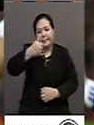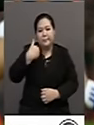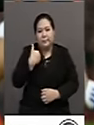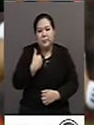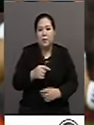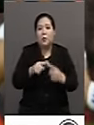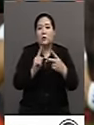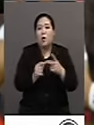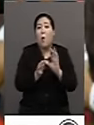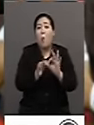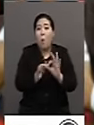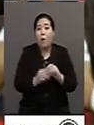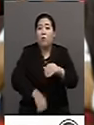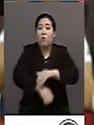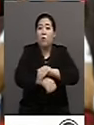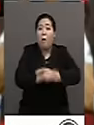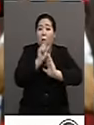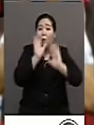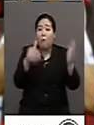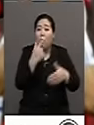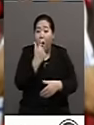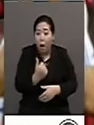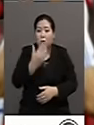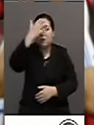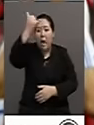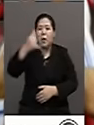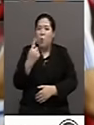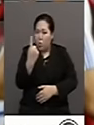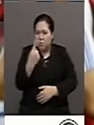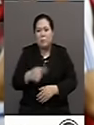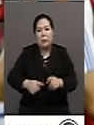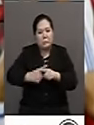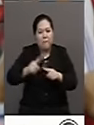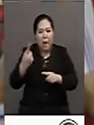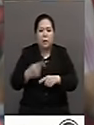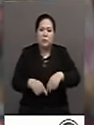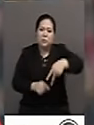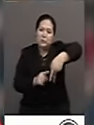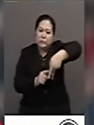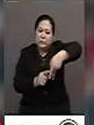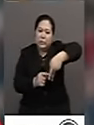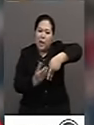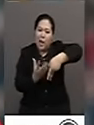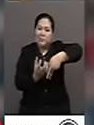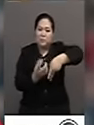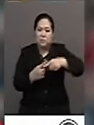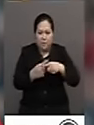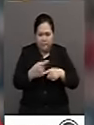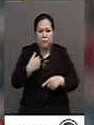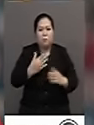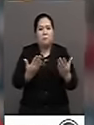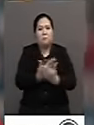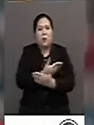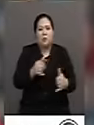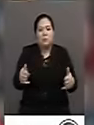พาะแฟนบอลของลิเวอร์พูลนั่นคือโรเบโต้ฟิเมโน่นะครับมีอาการบาดเจ็บที่บริเวณน่องต้องถูกเปลี่ยนตัวออกนาทีที่87